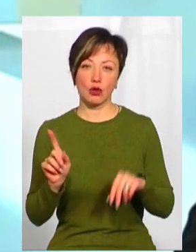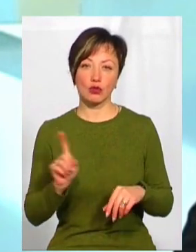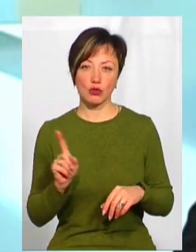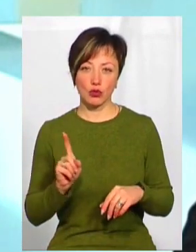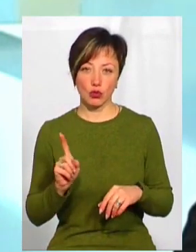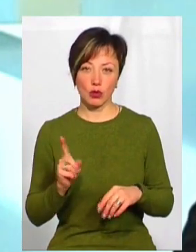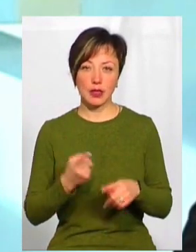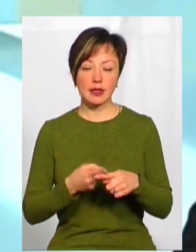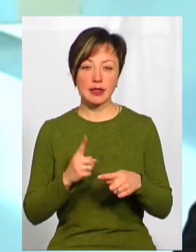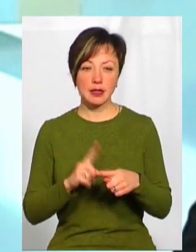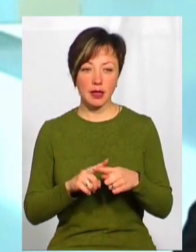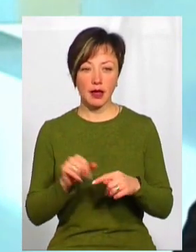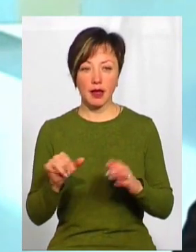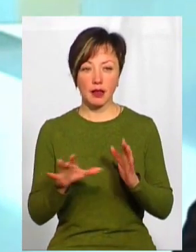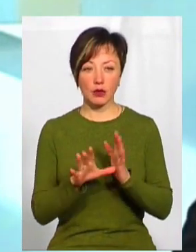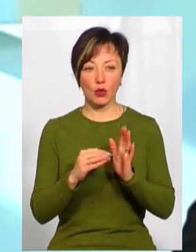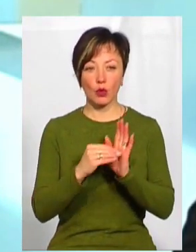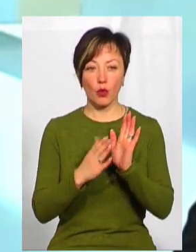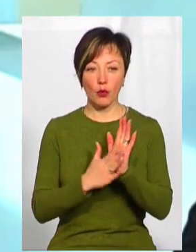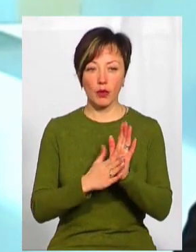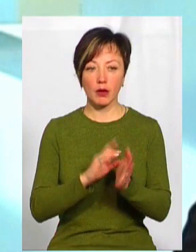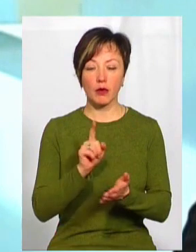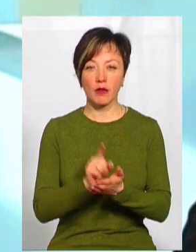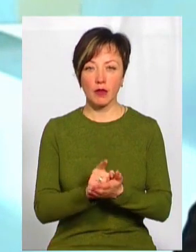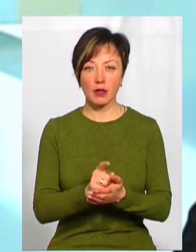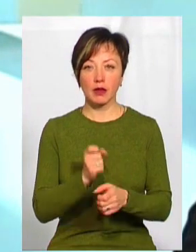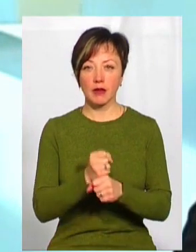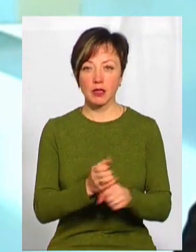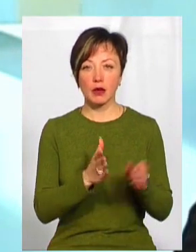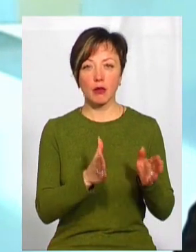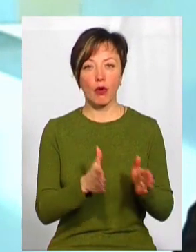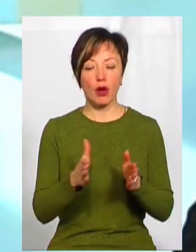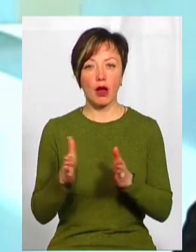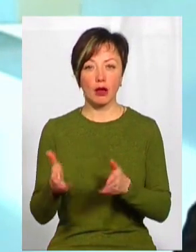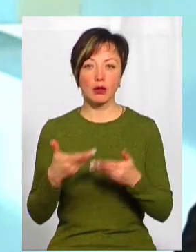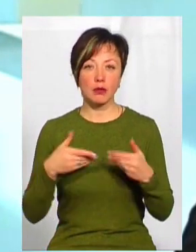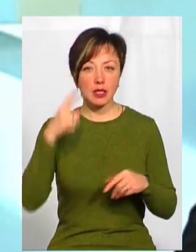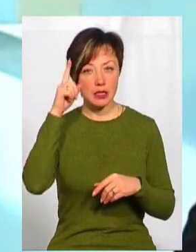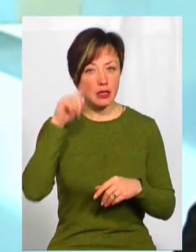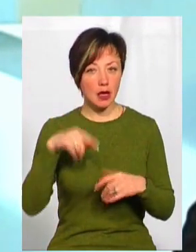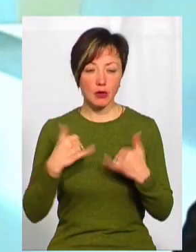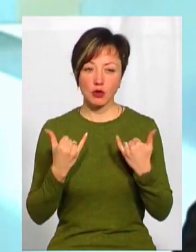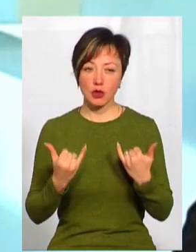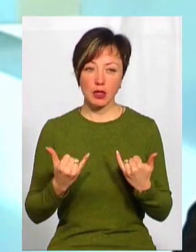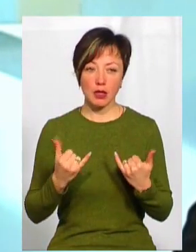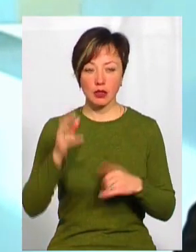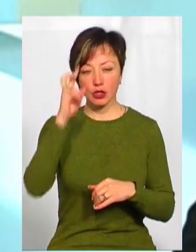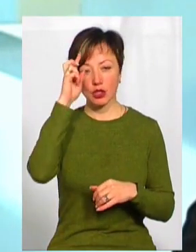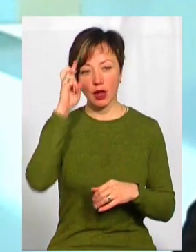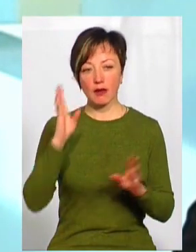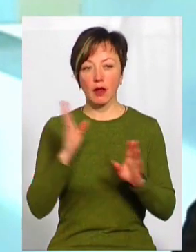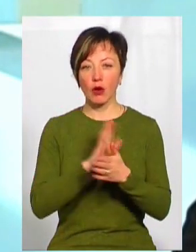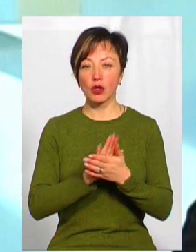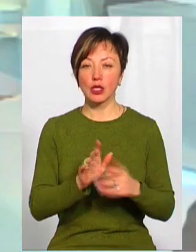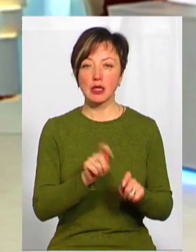що оцей саме електронний облік, він повинен навести в цьому плані порядок. Тому що ми знаємо, що зараз у Державної